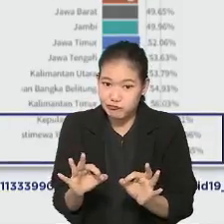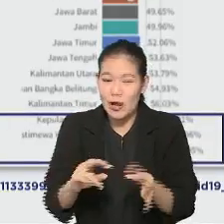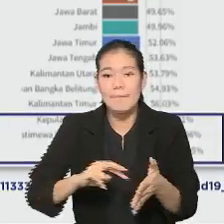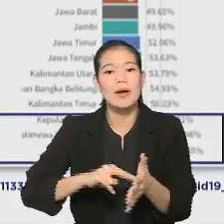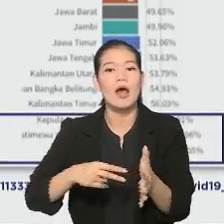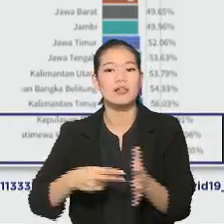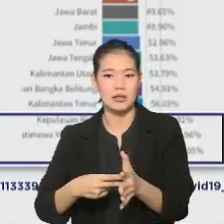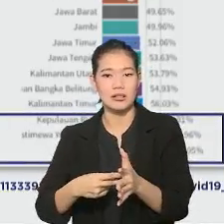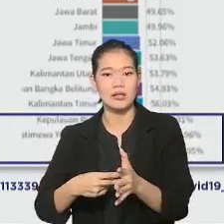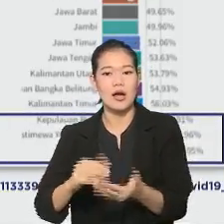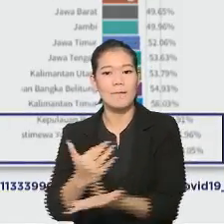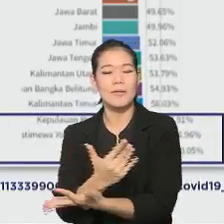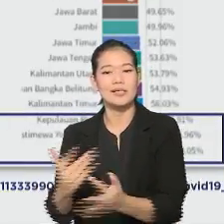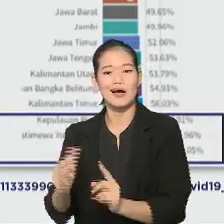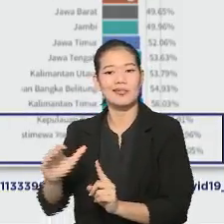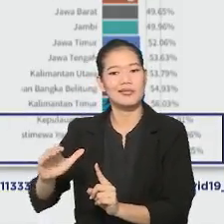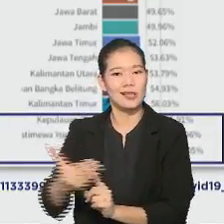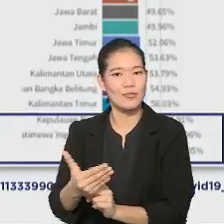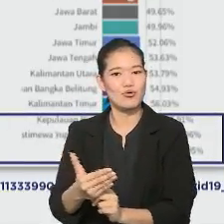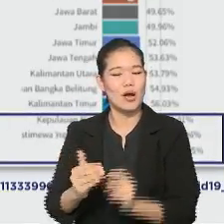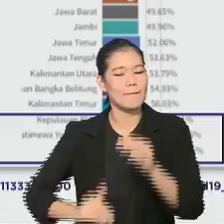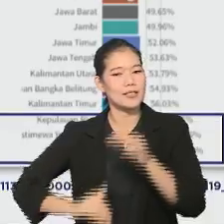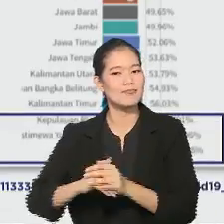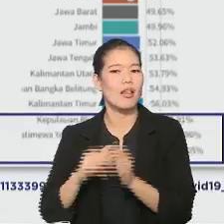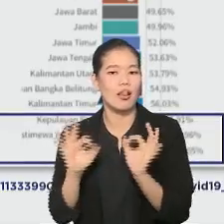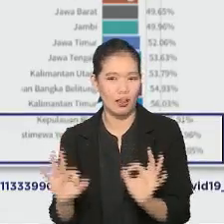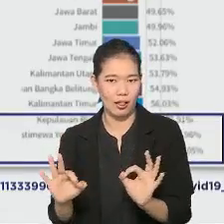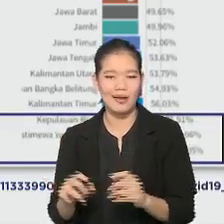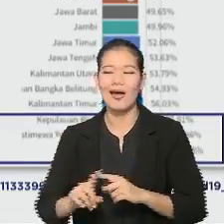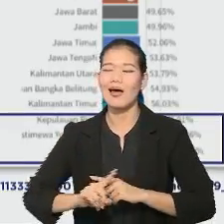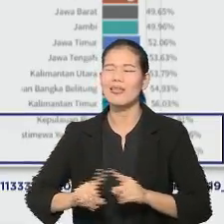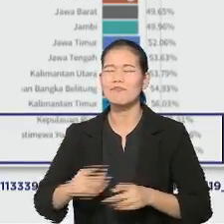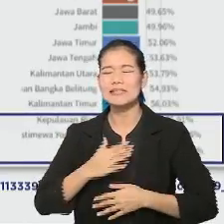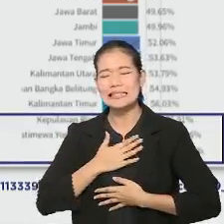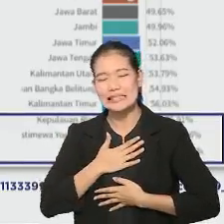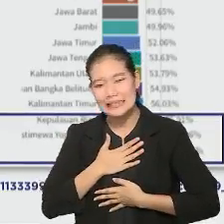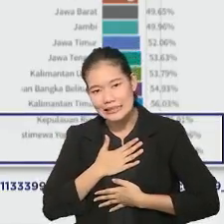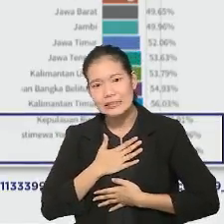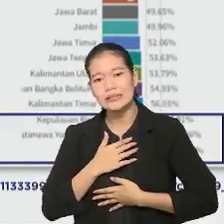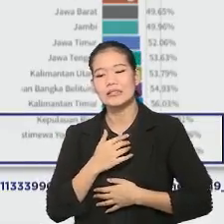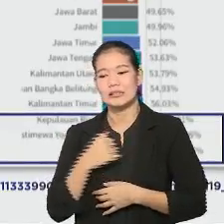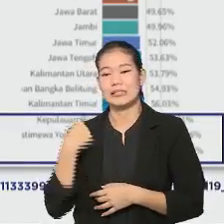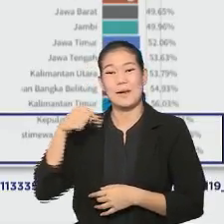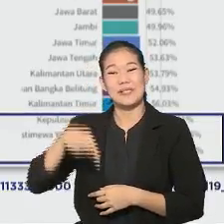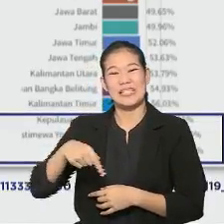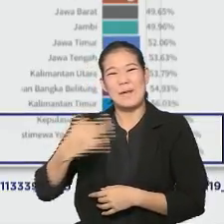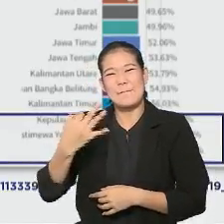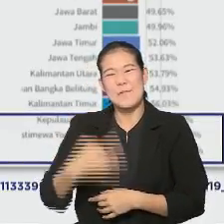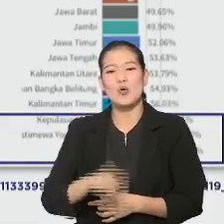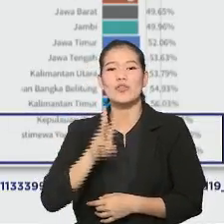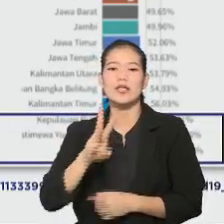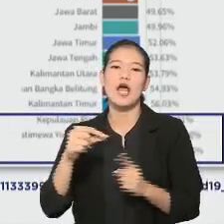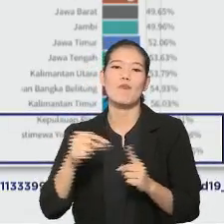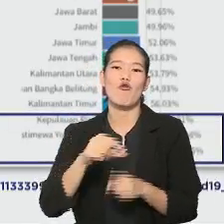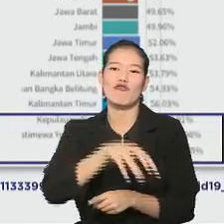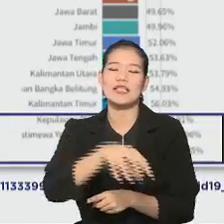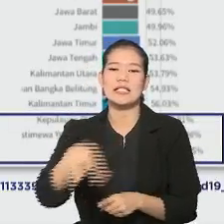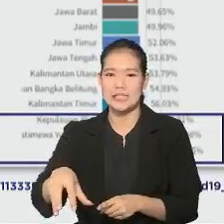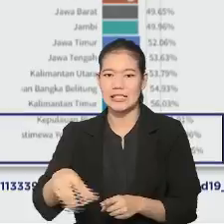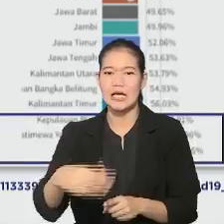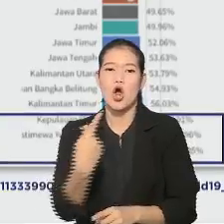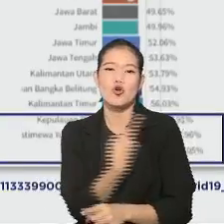menunjukkan perlindungan terhadap masyarakat juga maksimal. Namun sayangnya, saat ini baru 3 provinsi yang vaksin